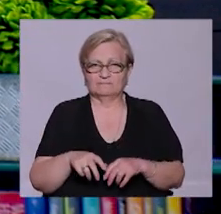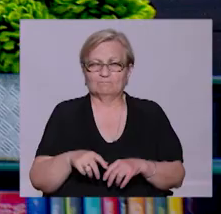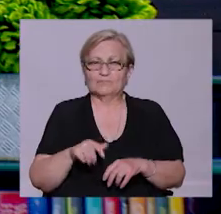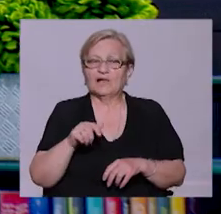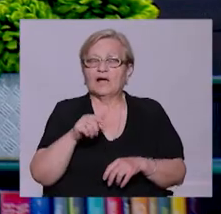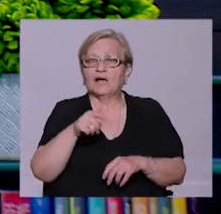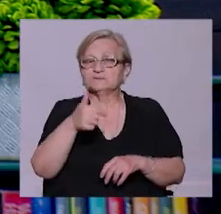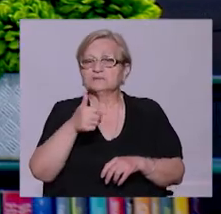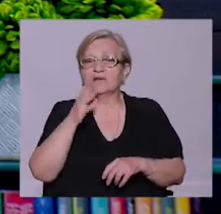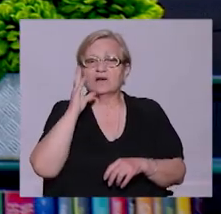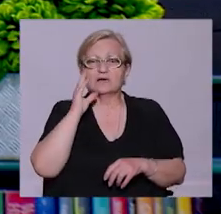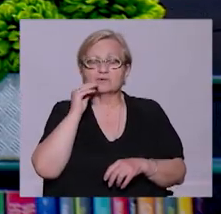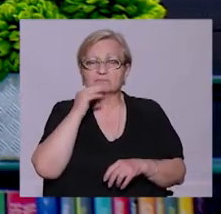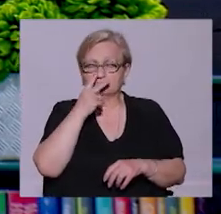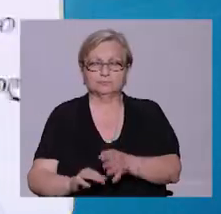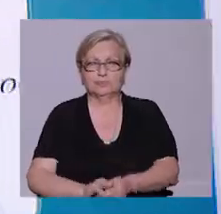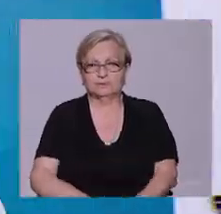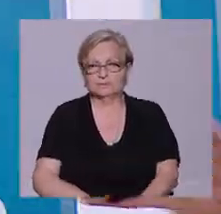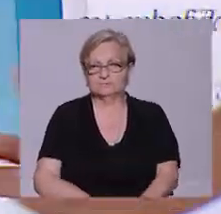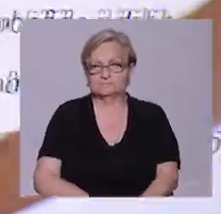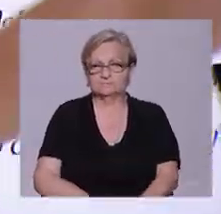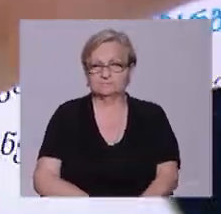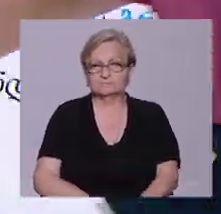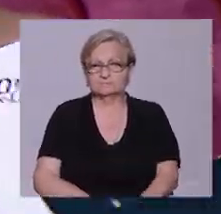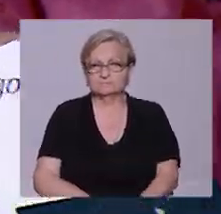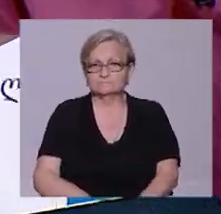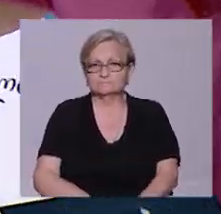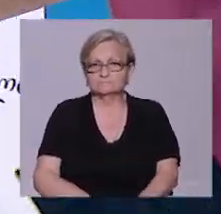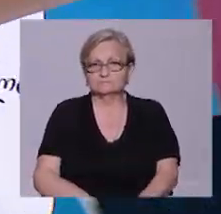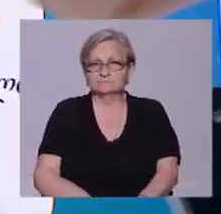არის შესრულებული მოცემული დავალება.